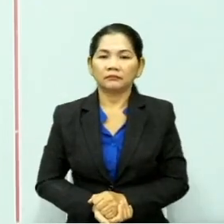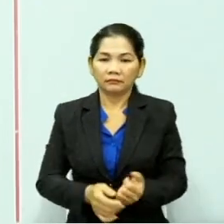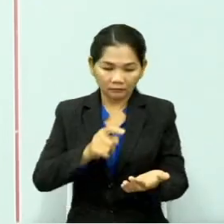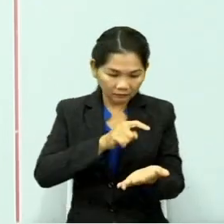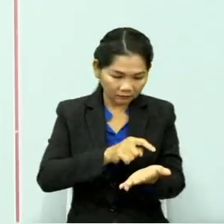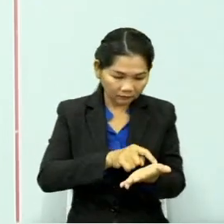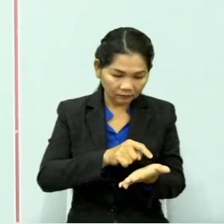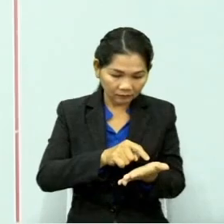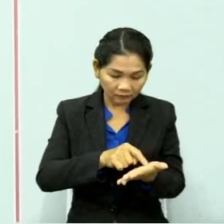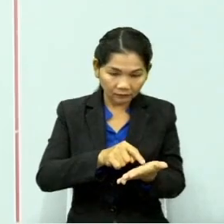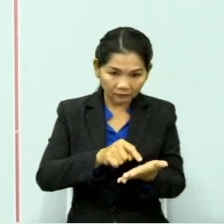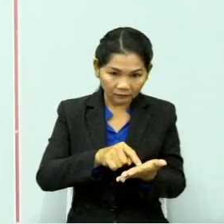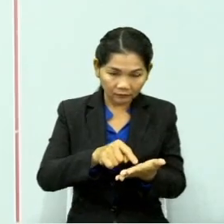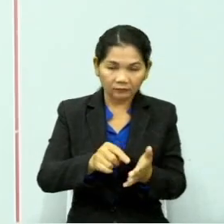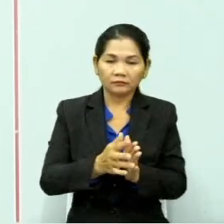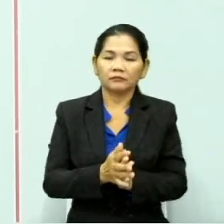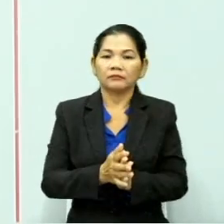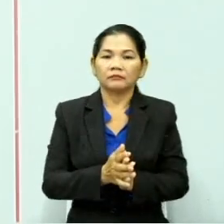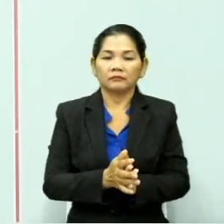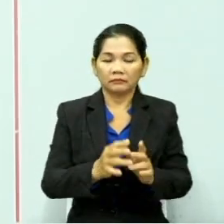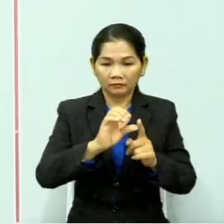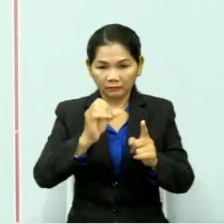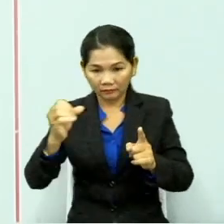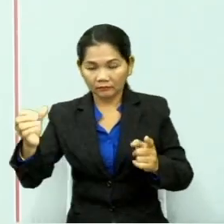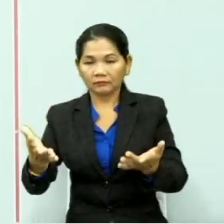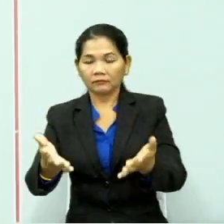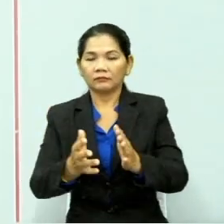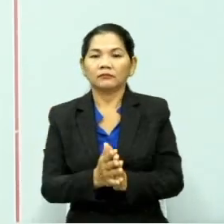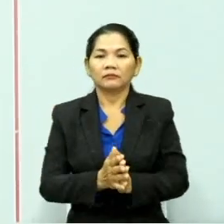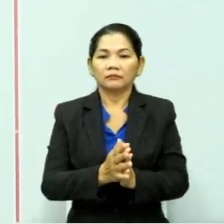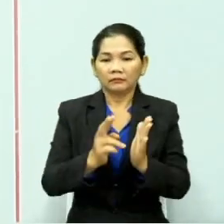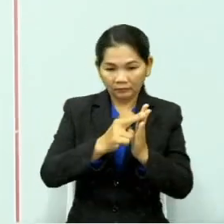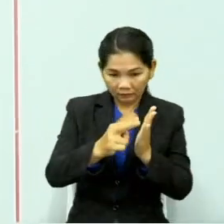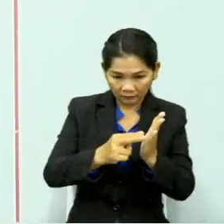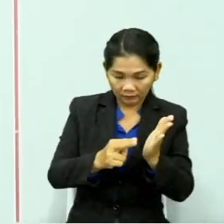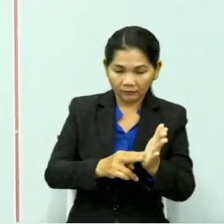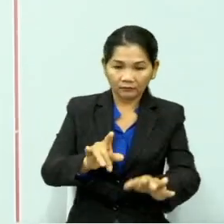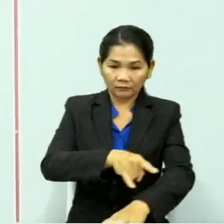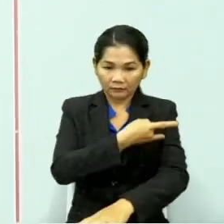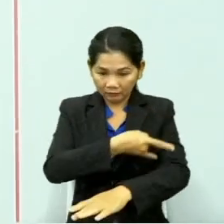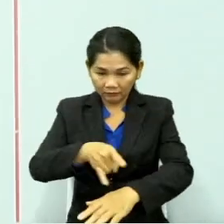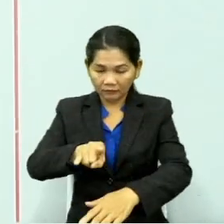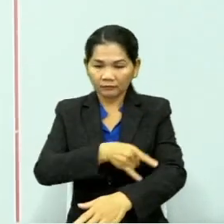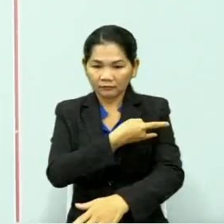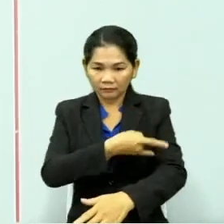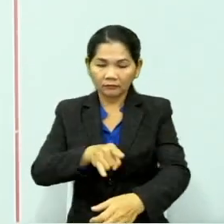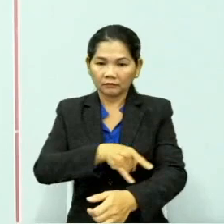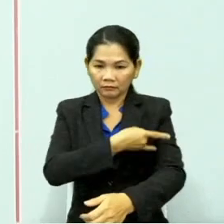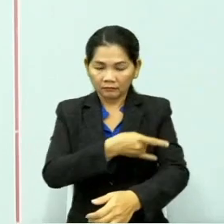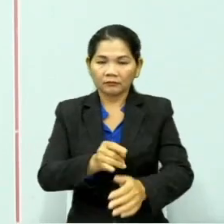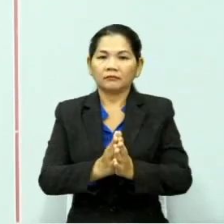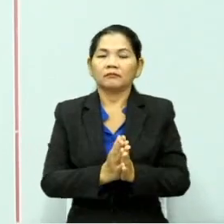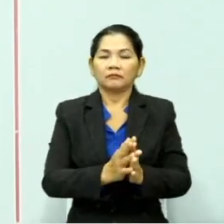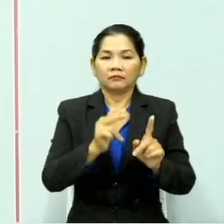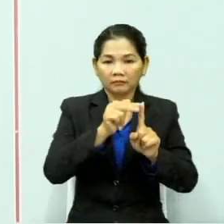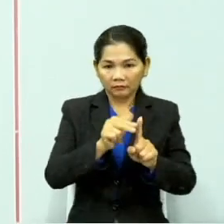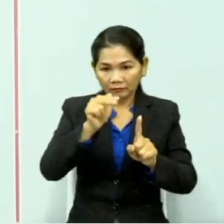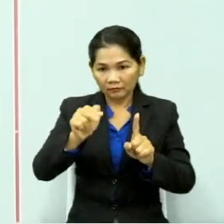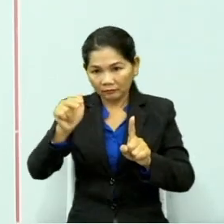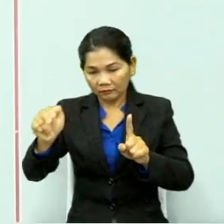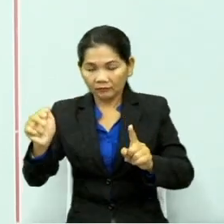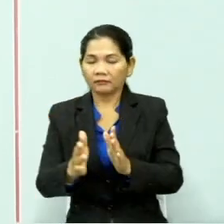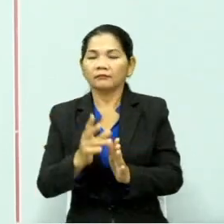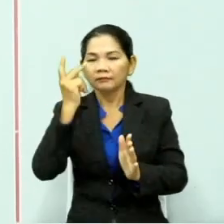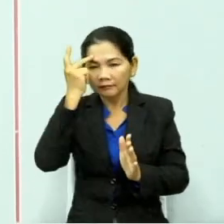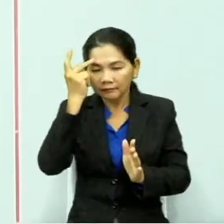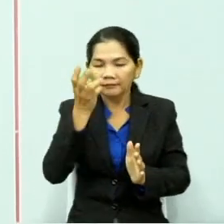đáy chà chồng ớt chà clear nì mùi nâng khăn nóng ạ tập bọt mê sâu hay chà vừa bọt chả rưu có sâu tam này cửu